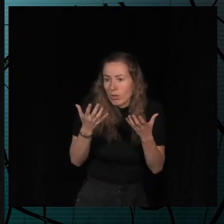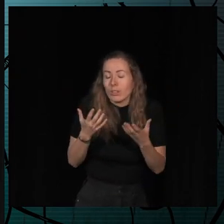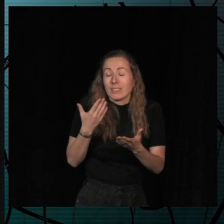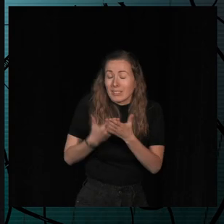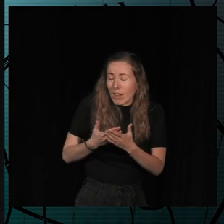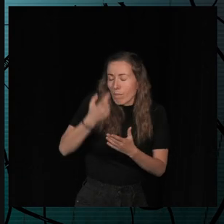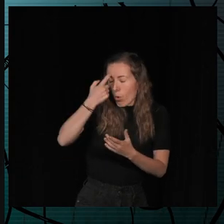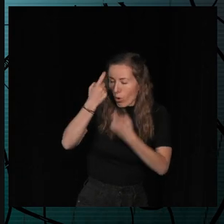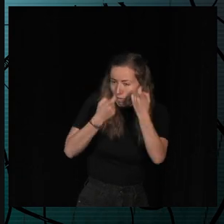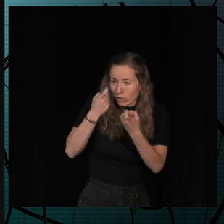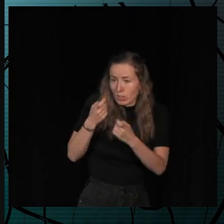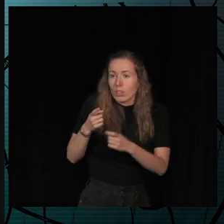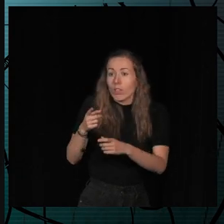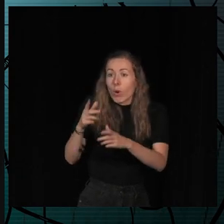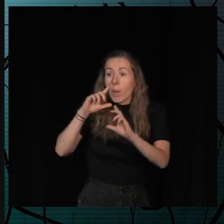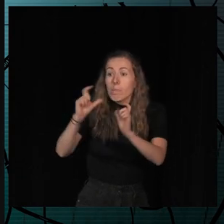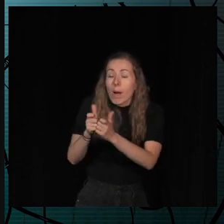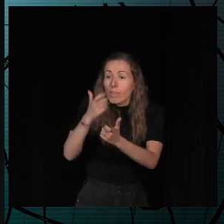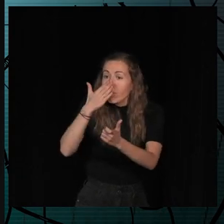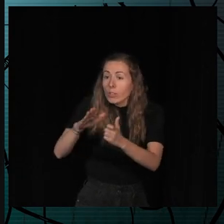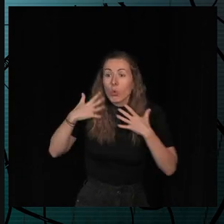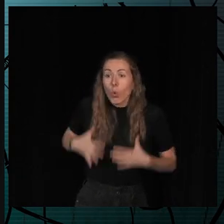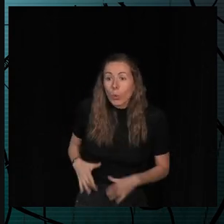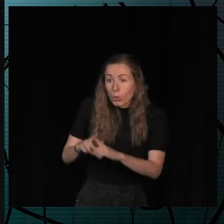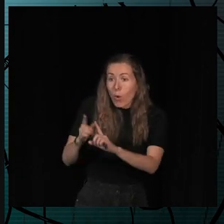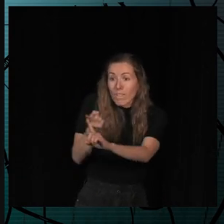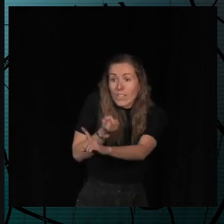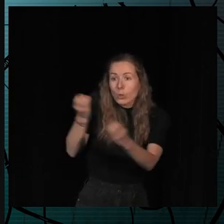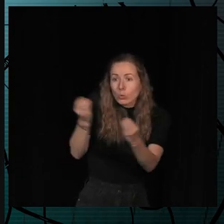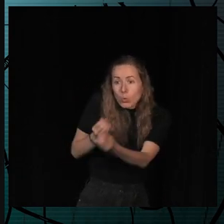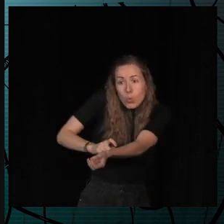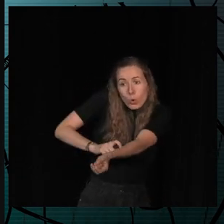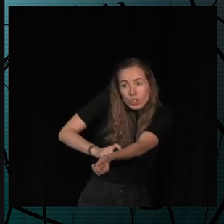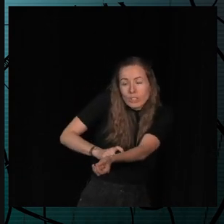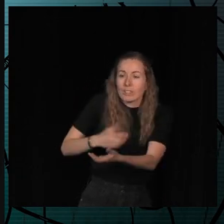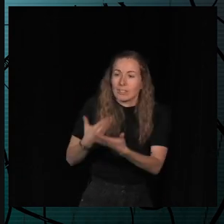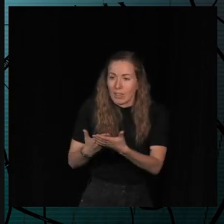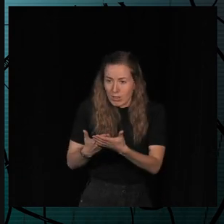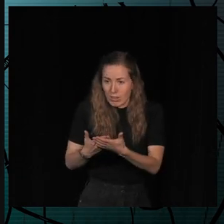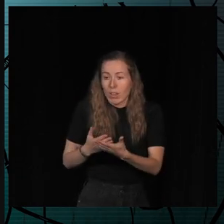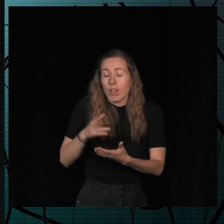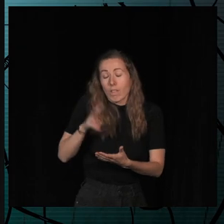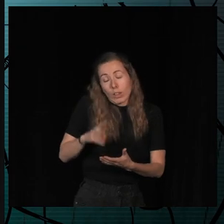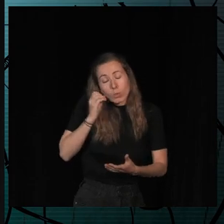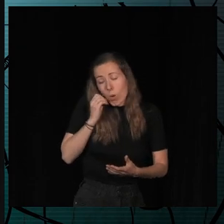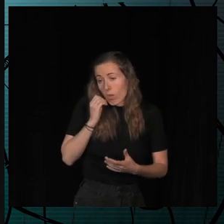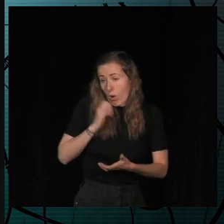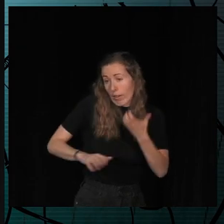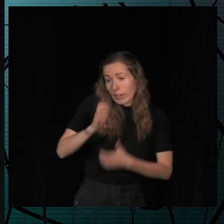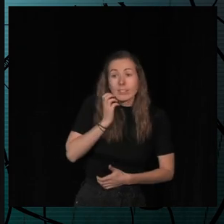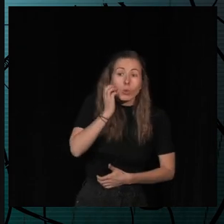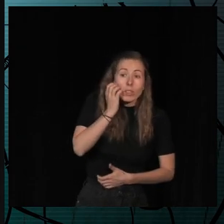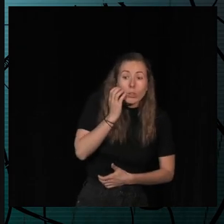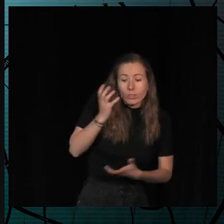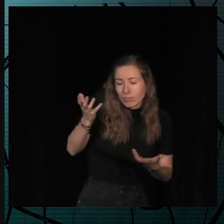l'origine et je vous disais l'origine pu avoir plusieurs la pire étant le trouble mental la plus mineure étant la crise d'adolescence et entre les